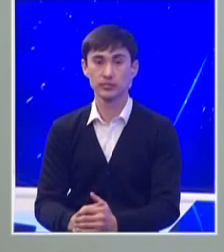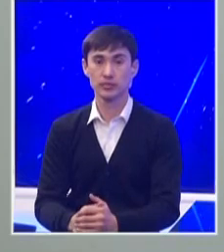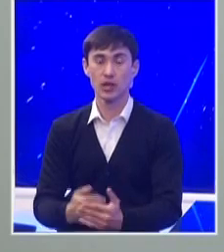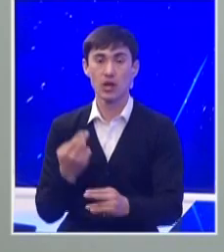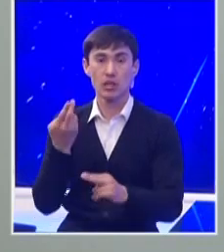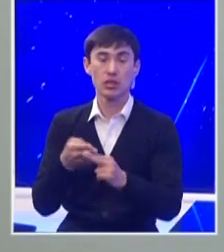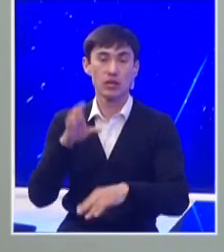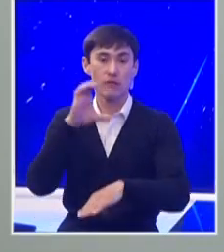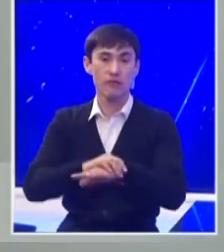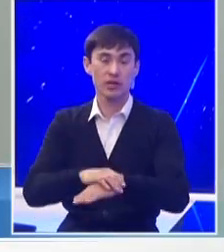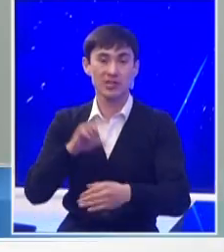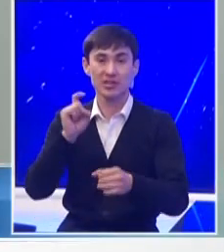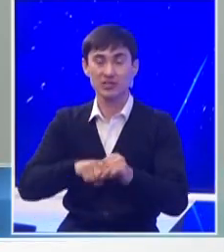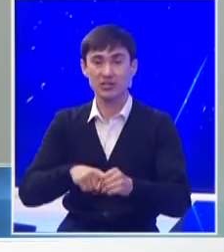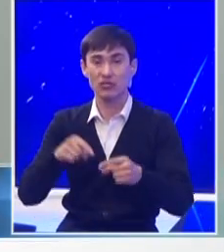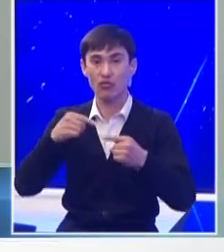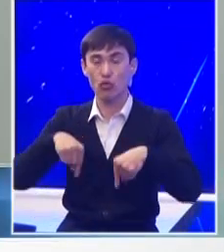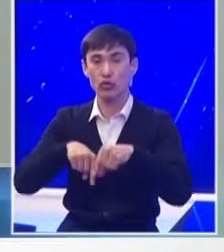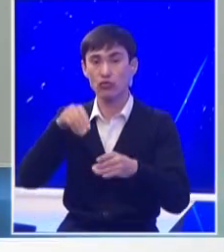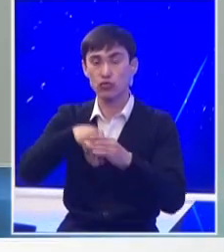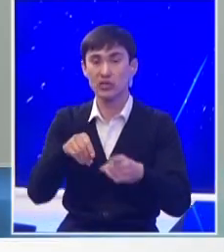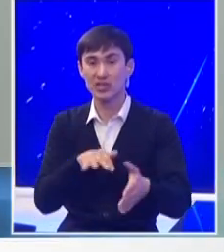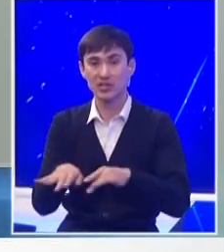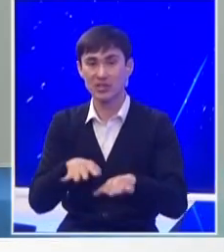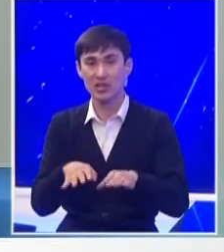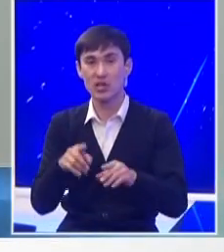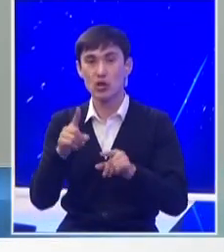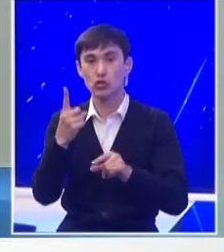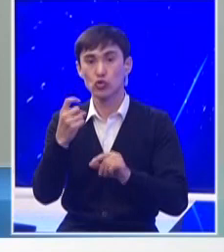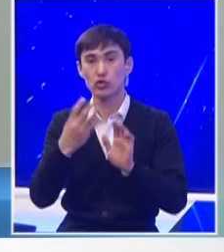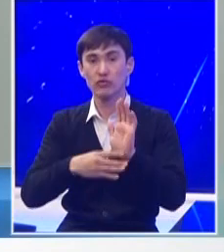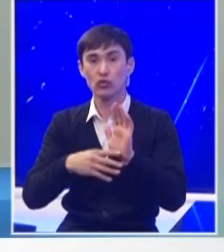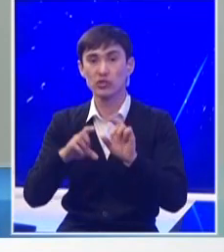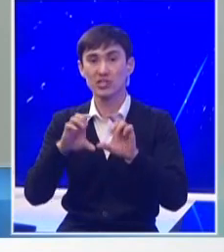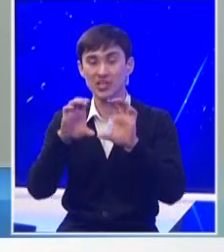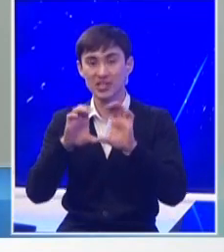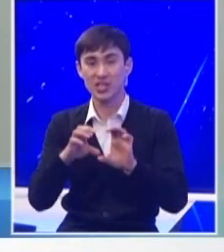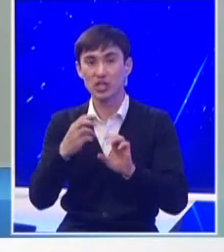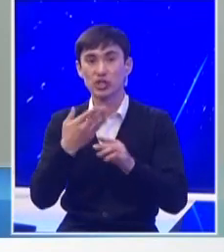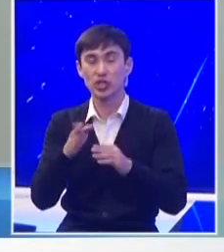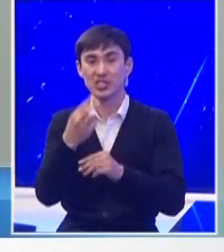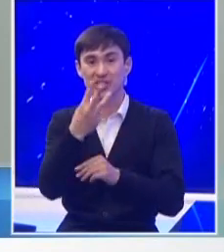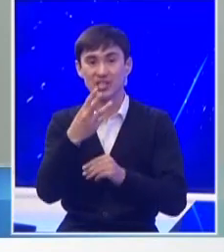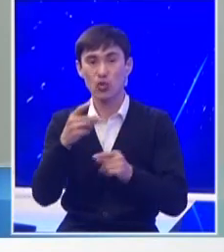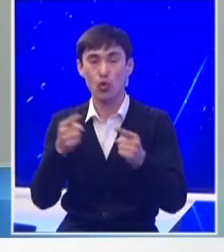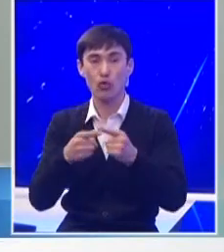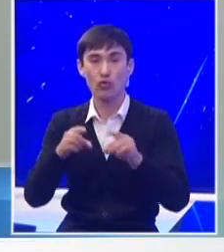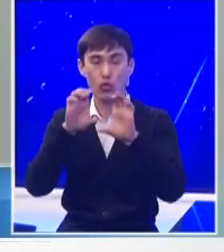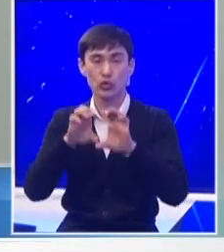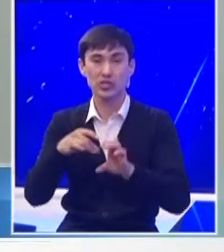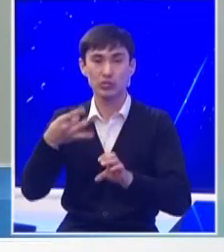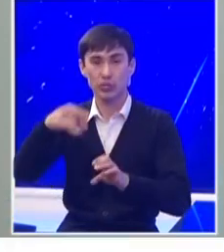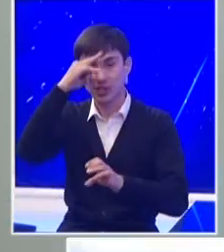Данный факт зарегистрирован в органах внутренних дел в соответствии со статьей 190, частью 3 Уголовного кодекса Республики Казахстан. По